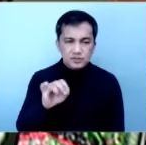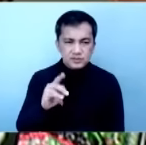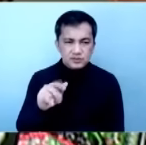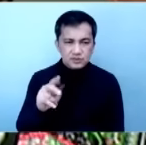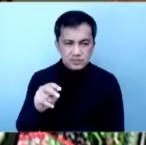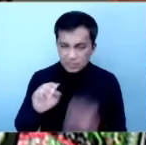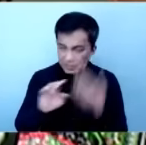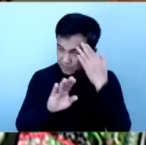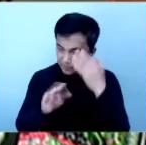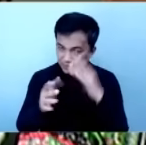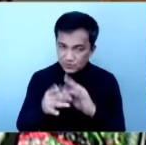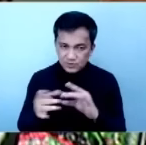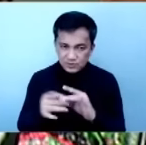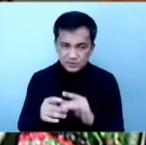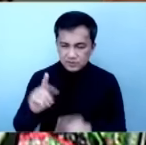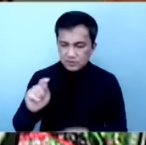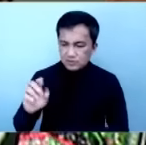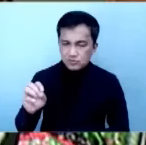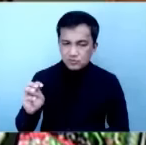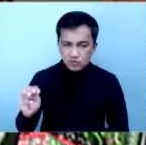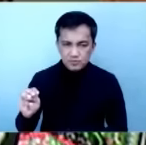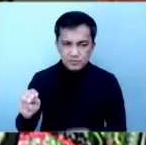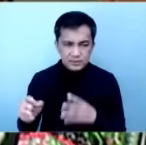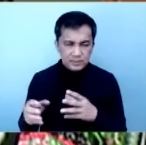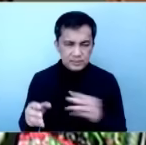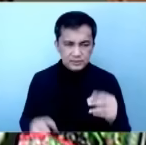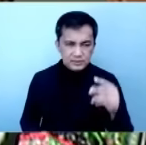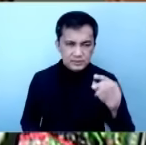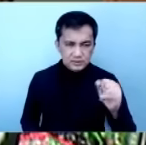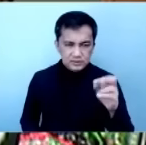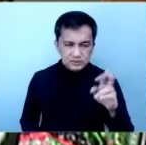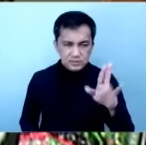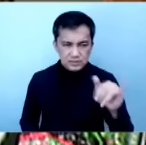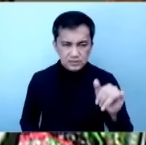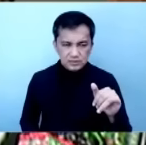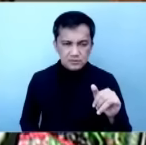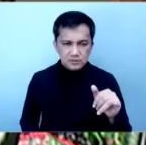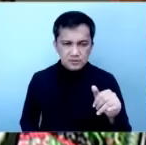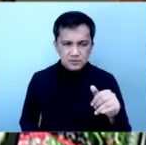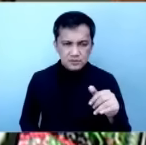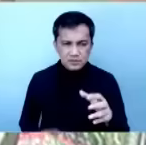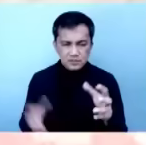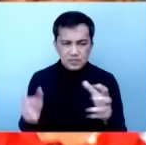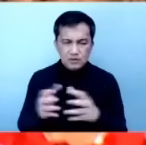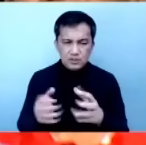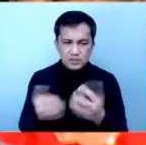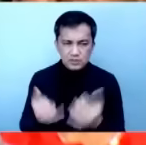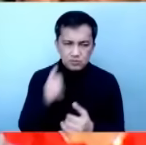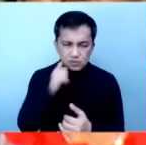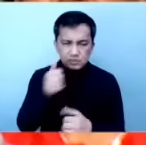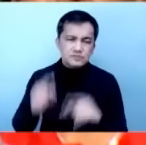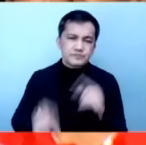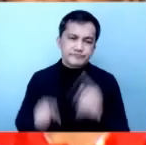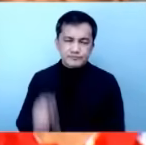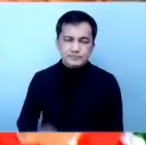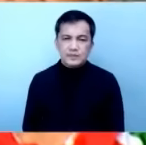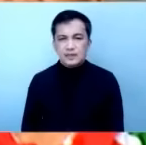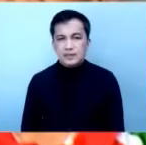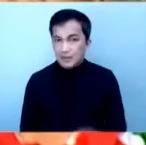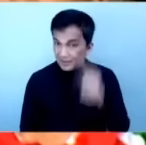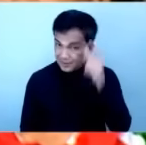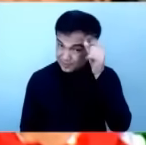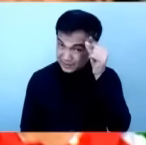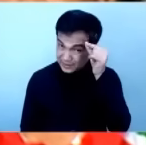parang Tom and Jerry mag-away po ngayon bukas magkaibigan kami kung magtaka kayo